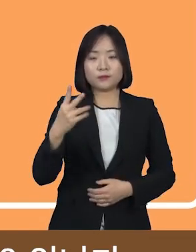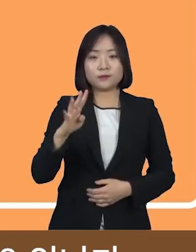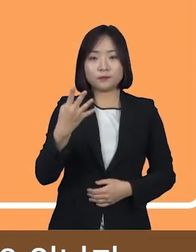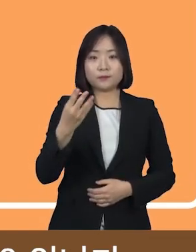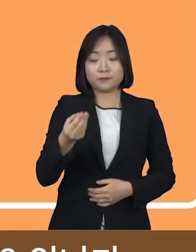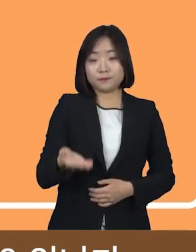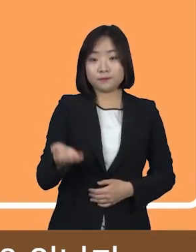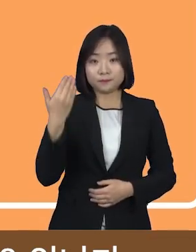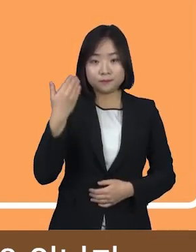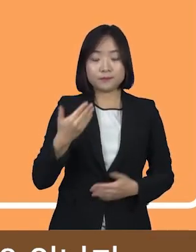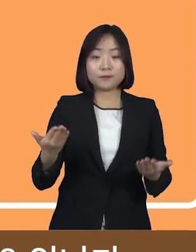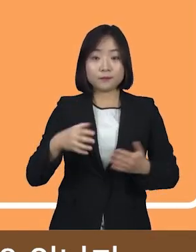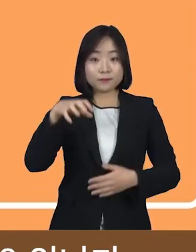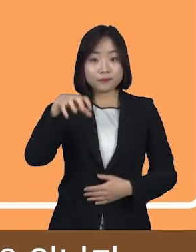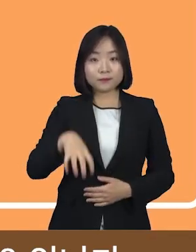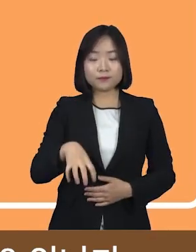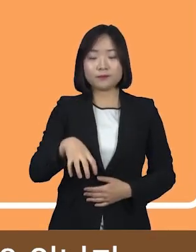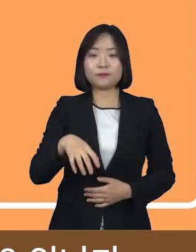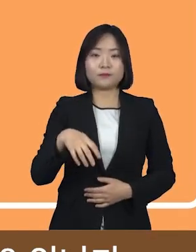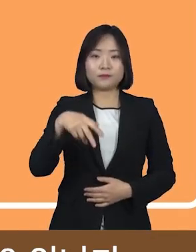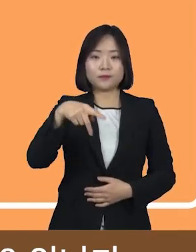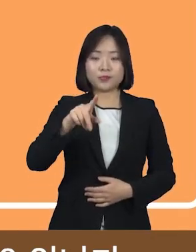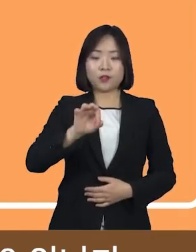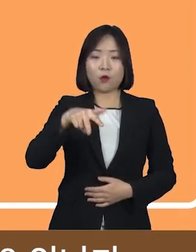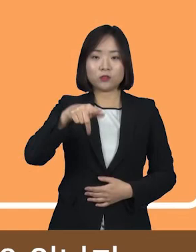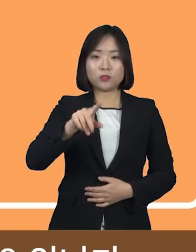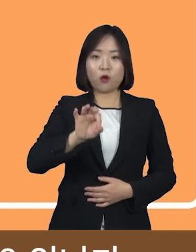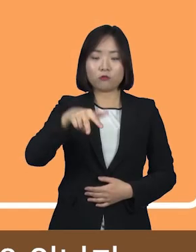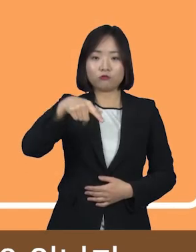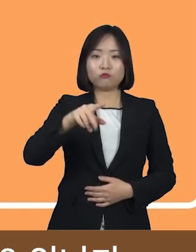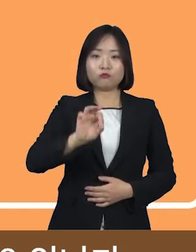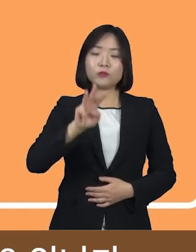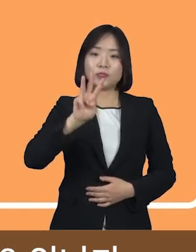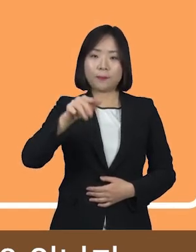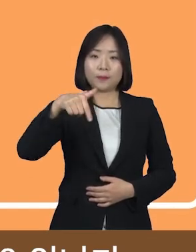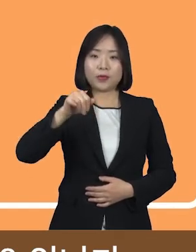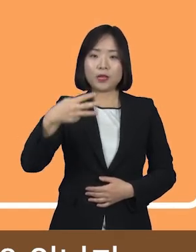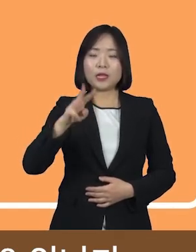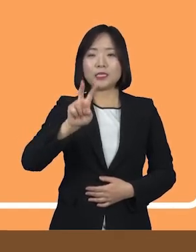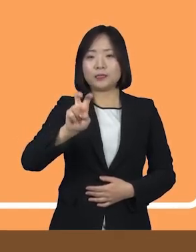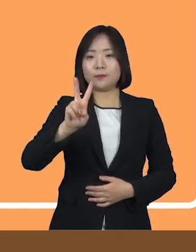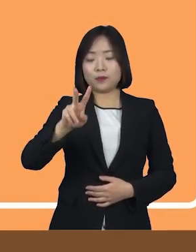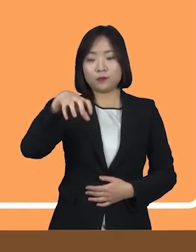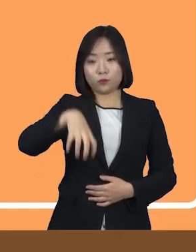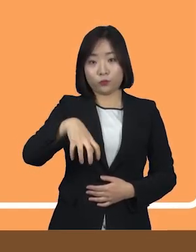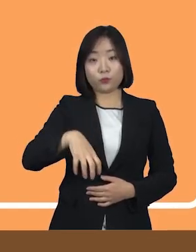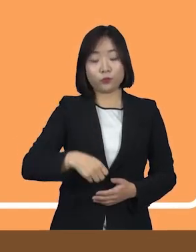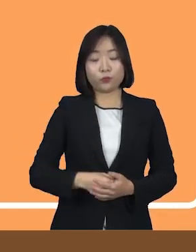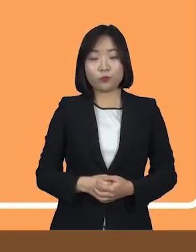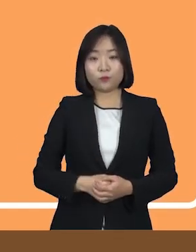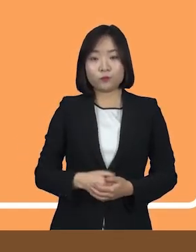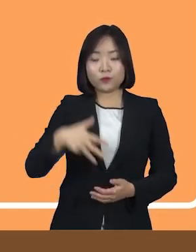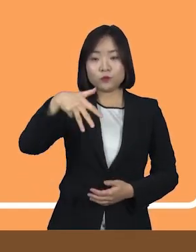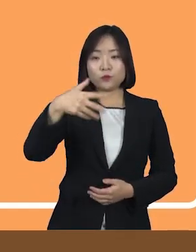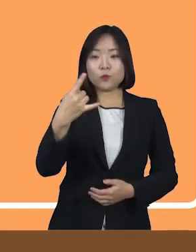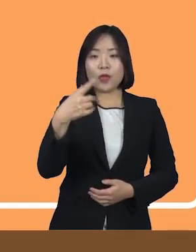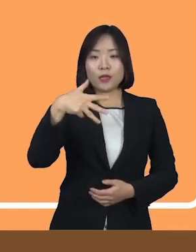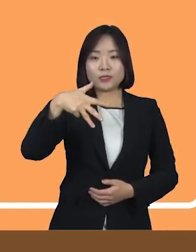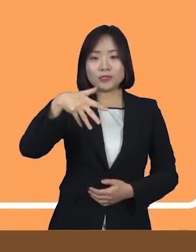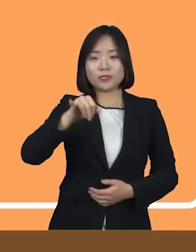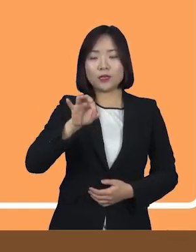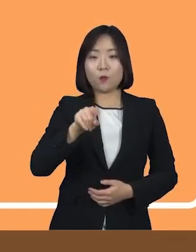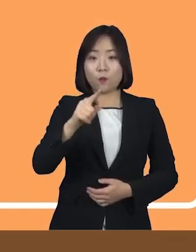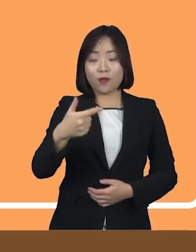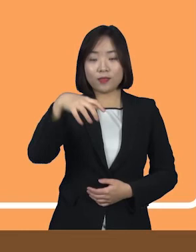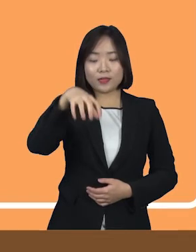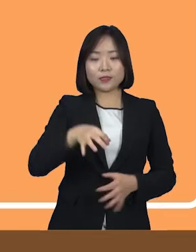이상이며 근무지는 천안시 서북구 성정중 3길 22입니다. 최치원 타이어에서 매장